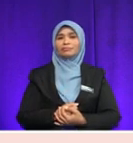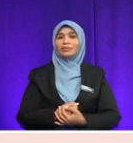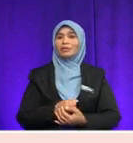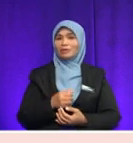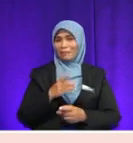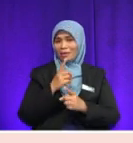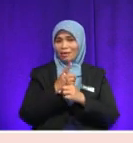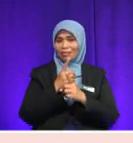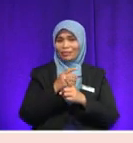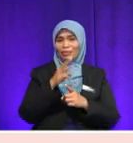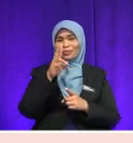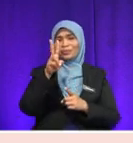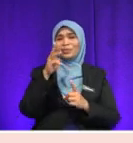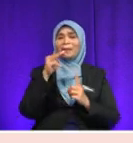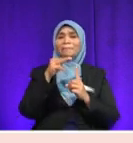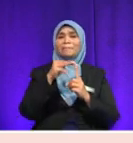2 markah